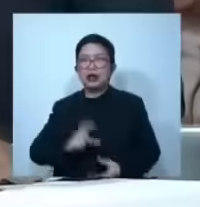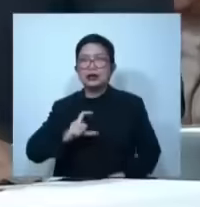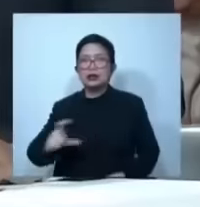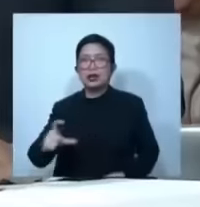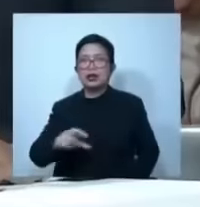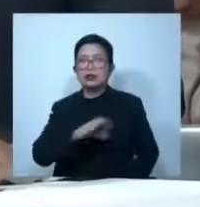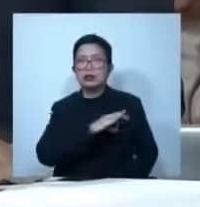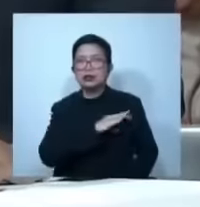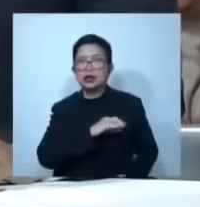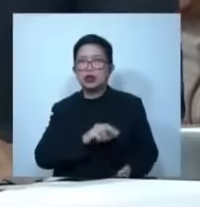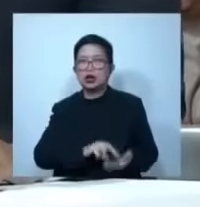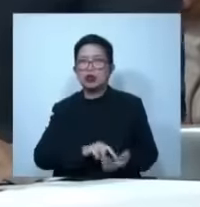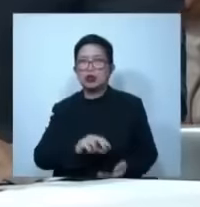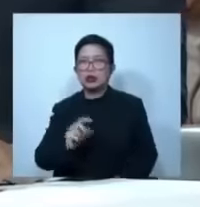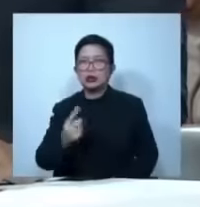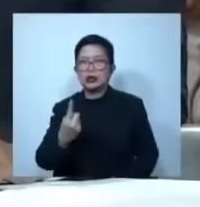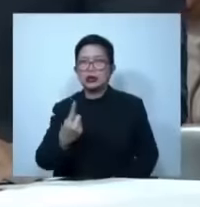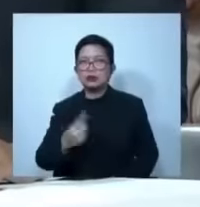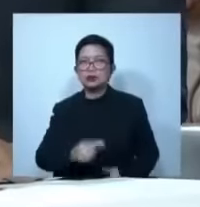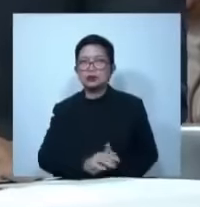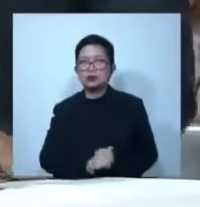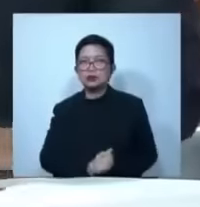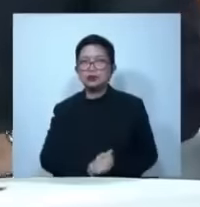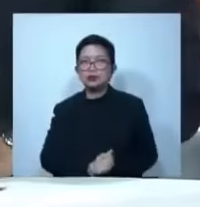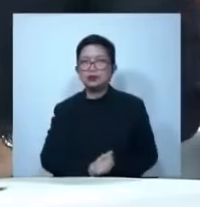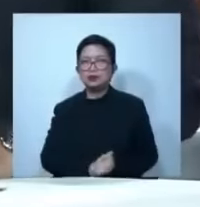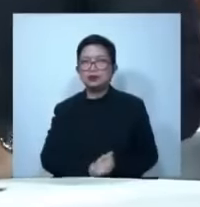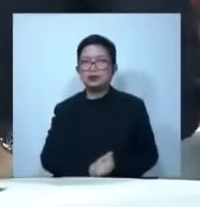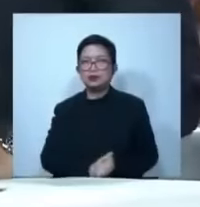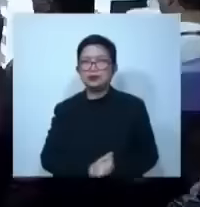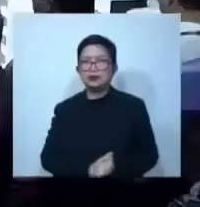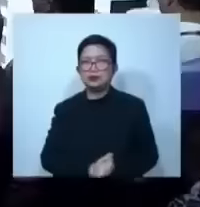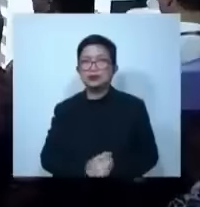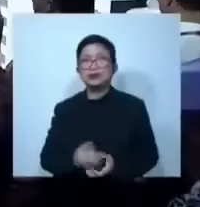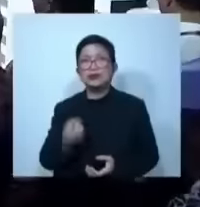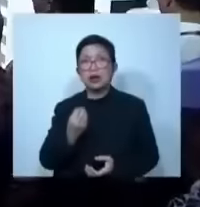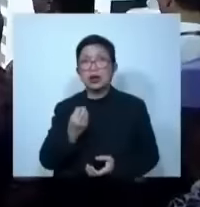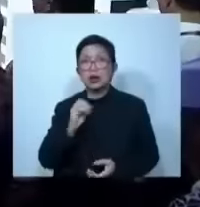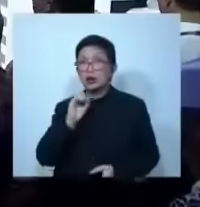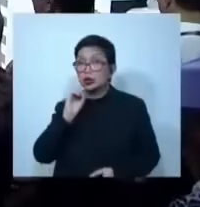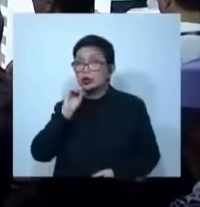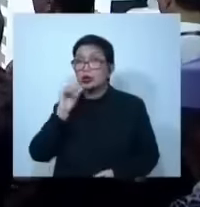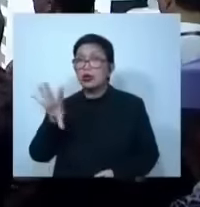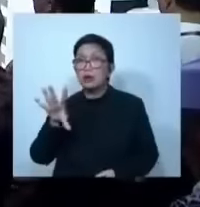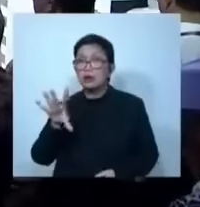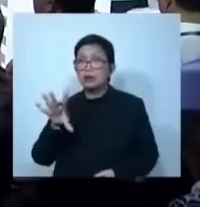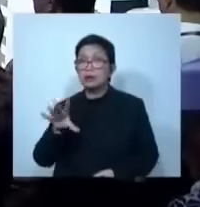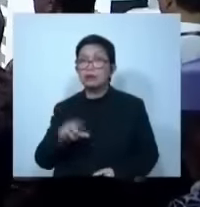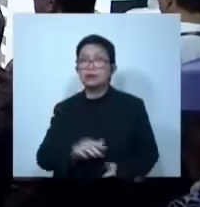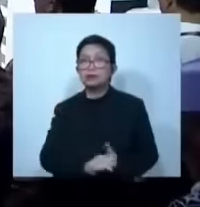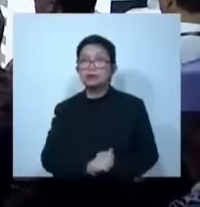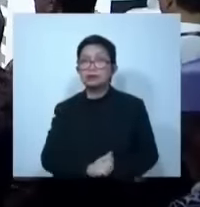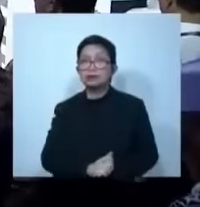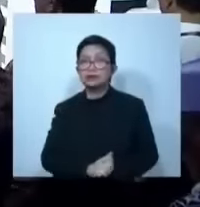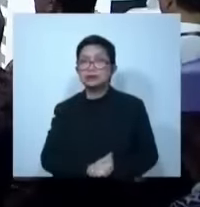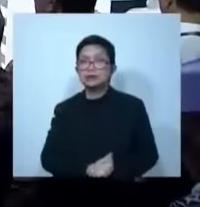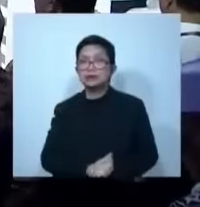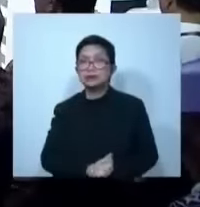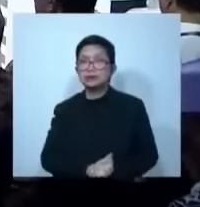presiden nomor urut 1 untuk menanggapi jawaban calon presiden nomor urut 3. Waktunya 1 menit dimulai dari